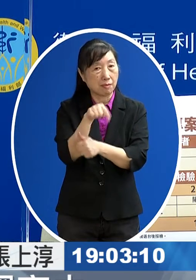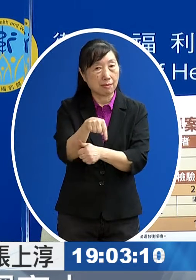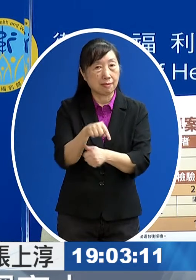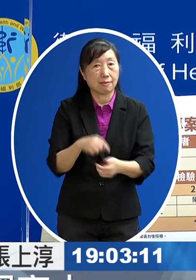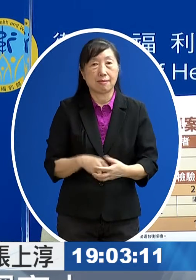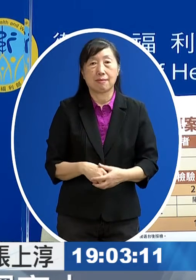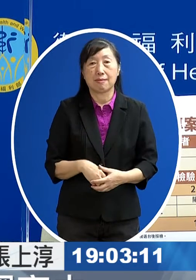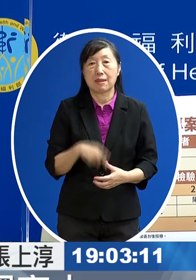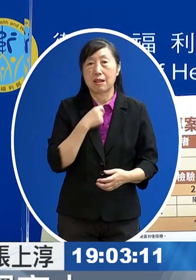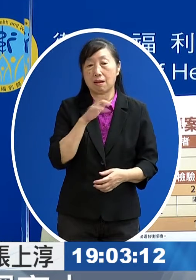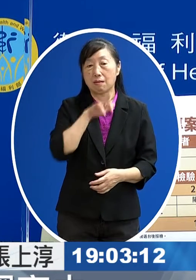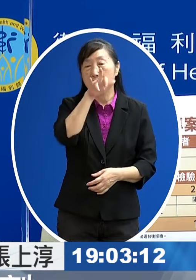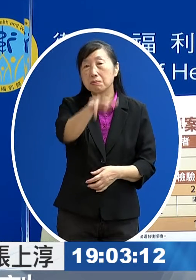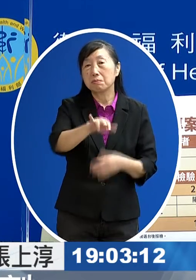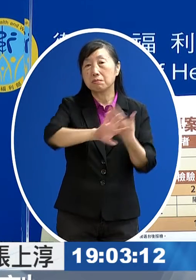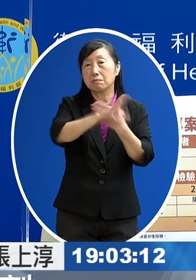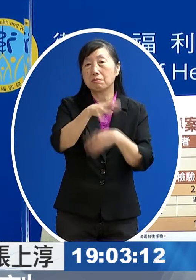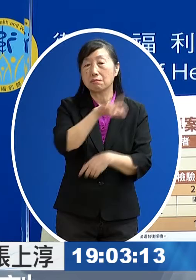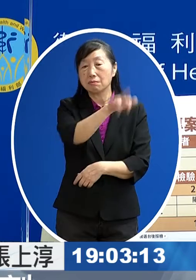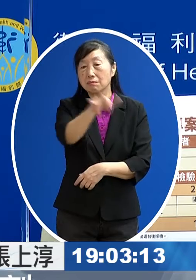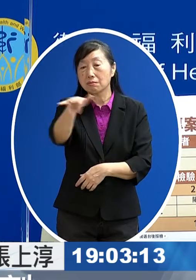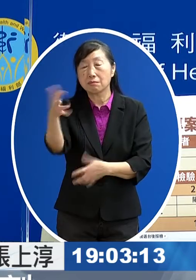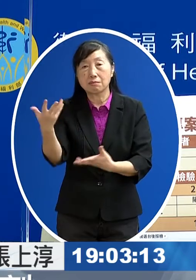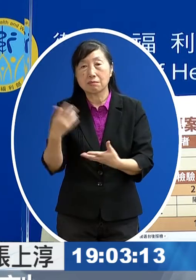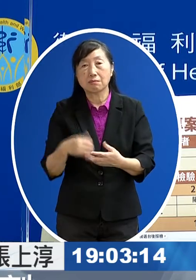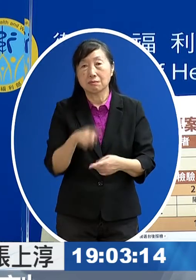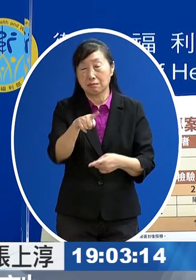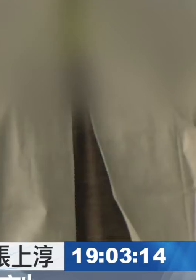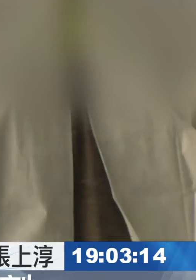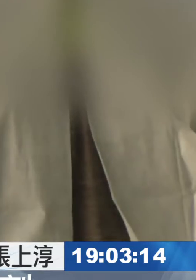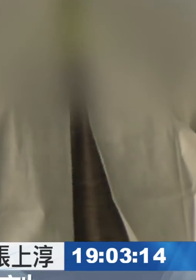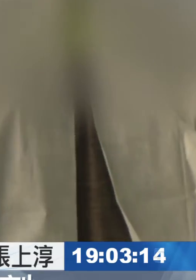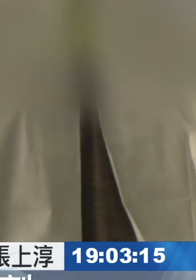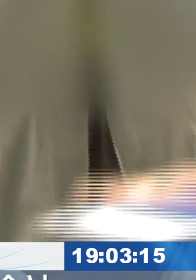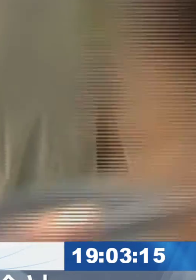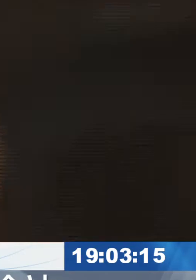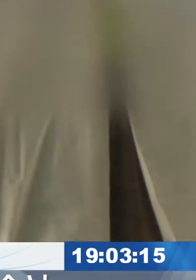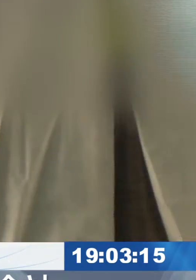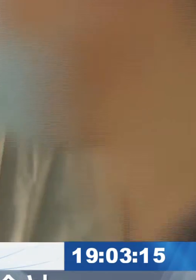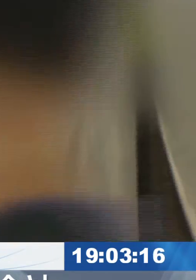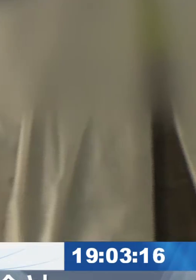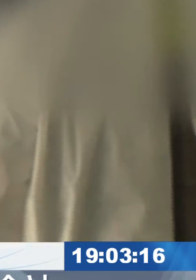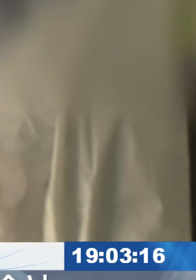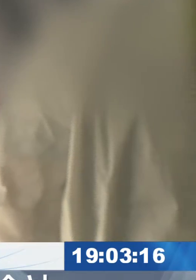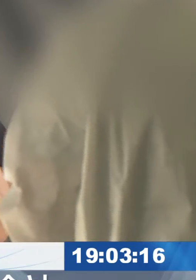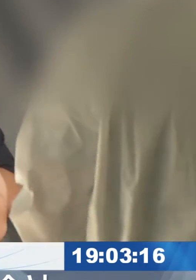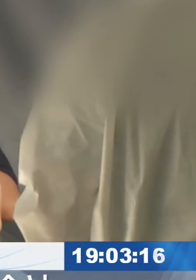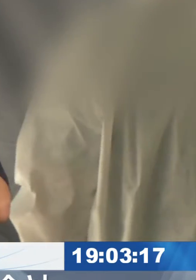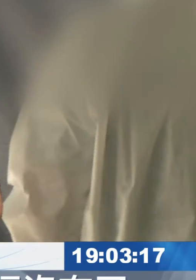到其他的国家去，那是不是要有追加第3剂？